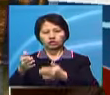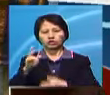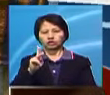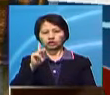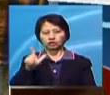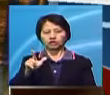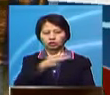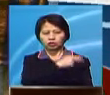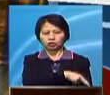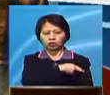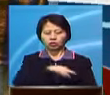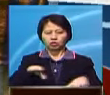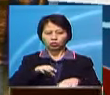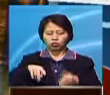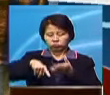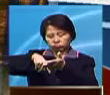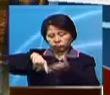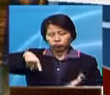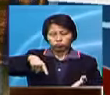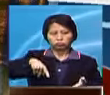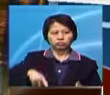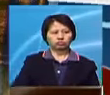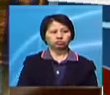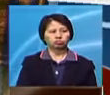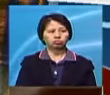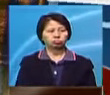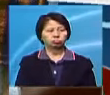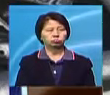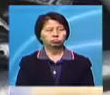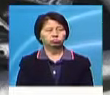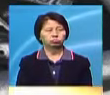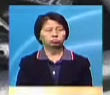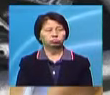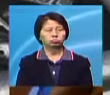Lumpur untuk menjalani pembedahan.